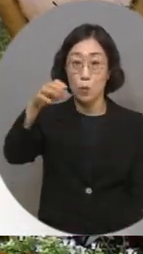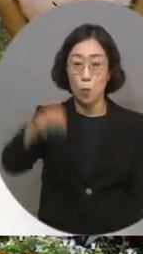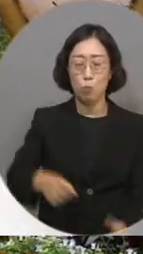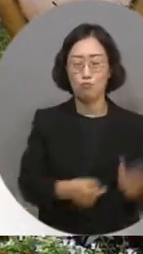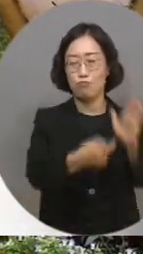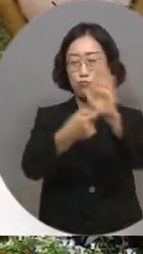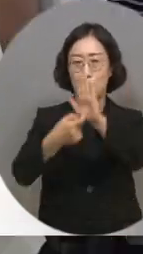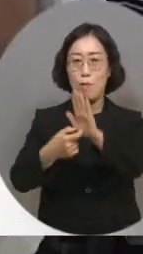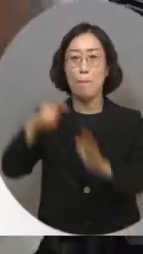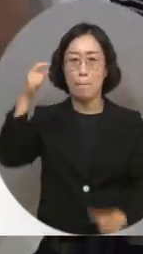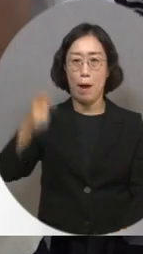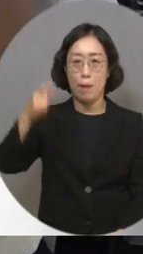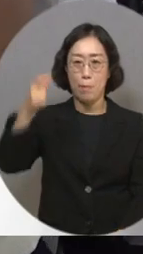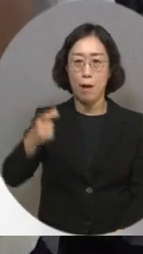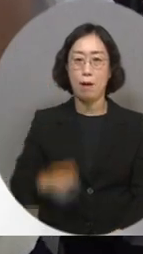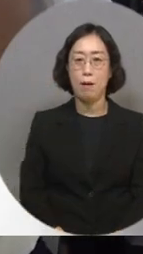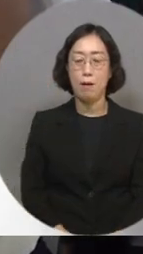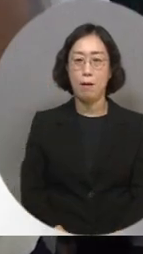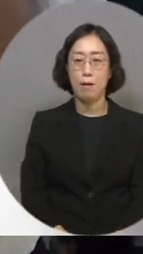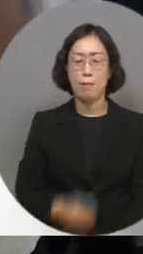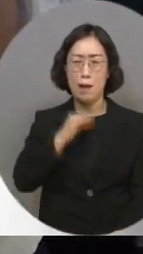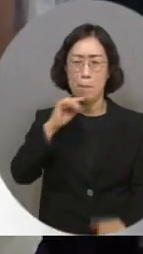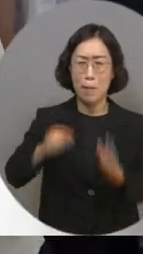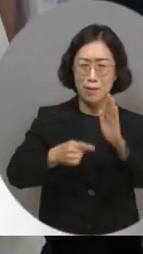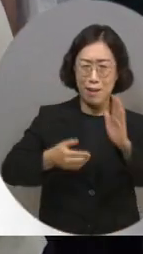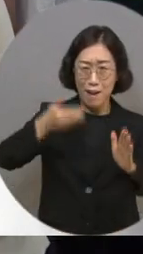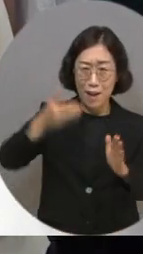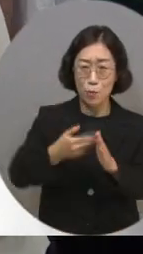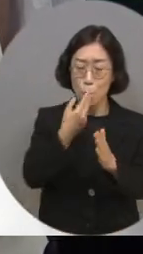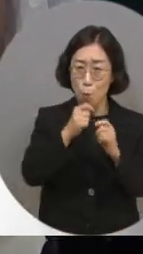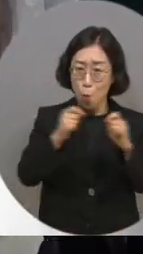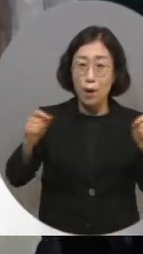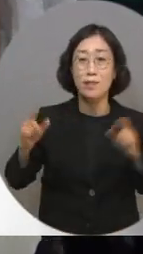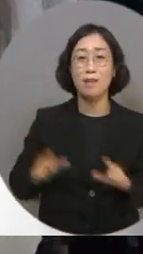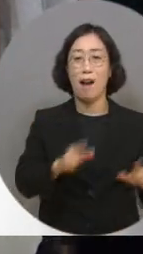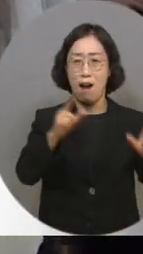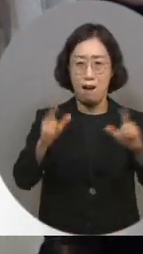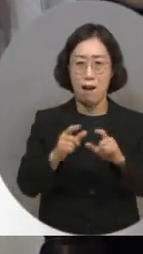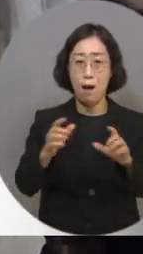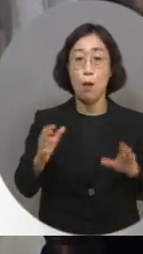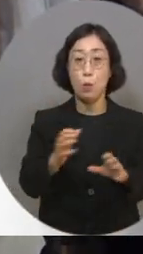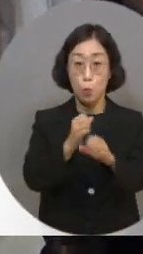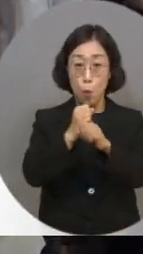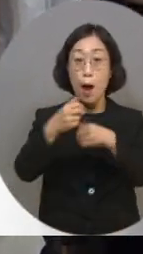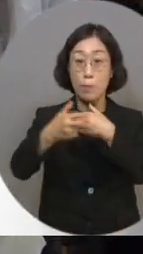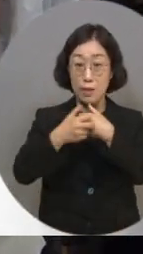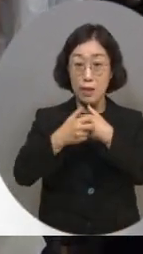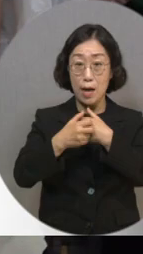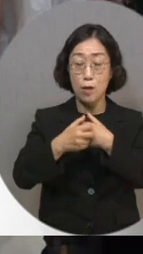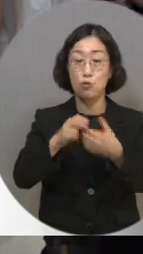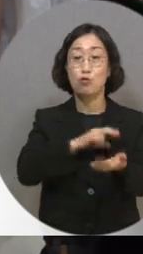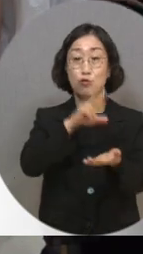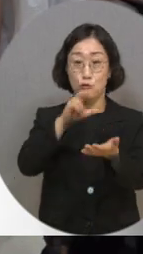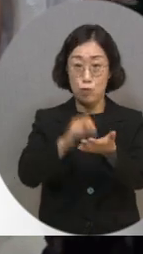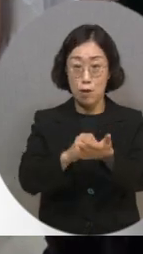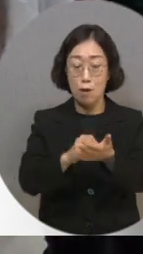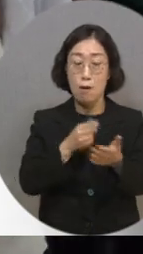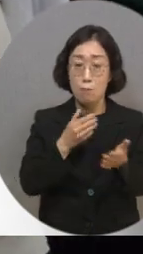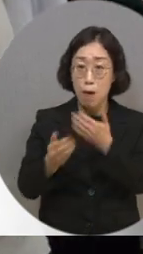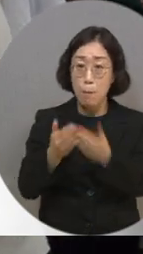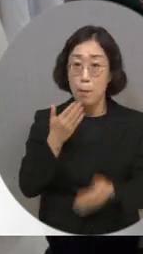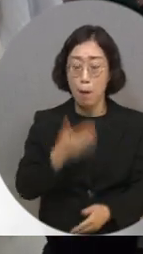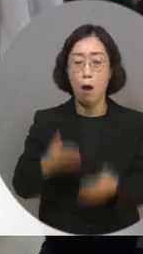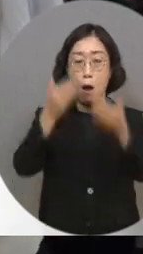공고히 했습니다. 100세 시대 통합의학을 주제로 구성된 테마별 체험관 모두 무료로